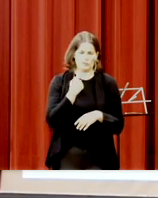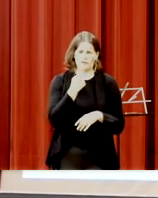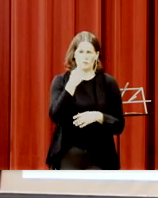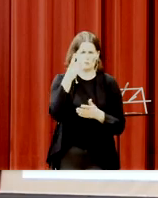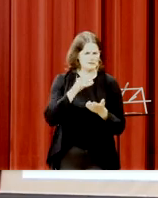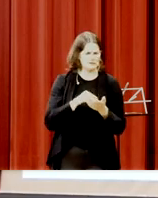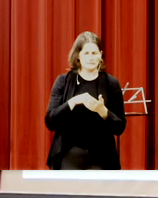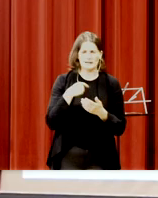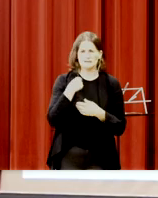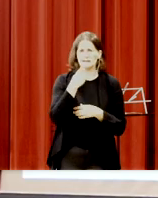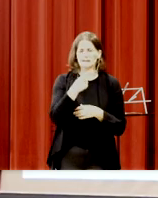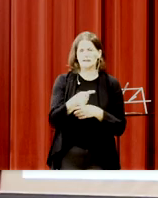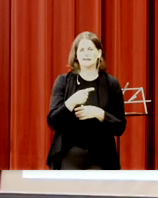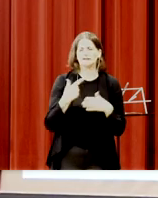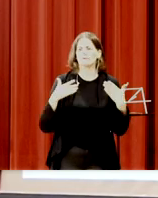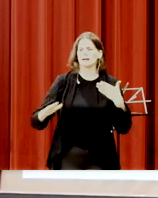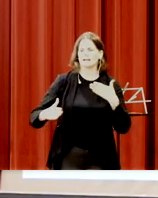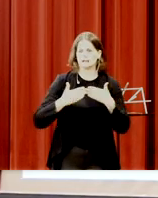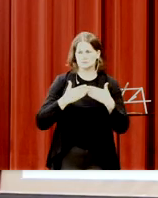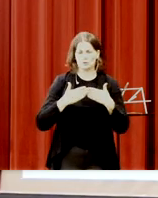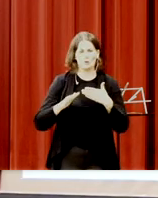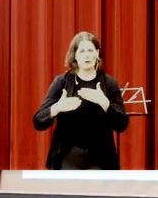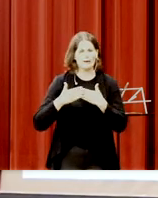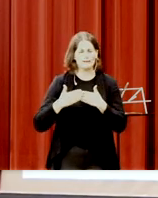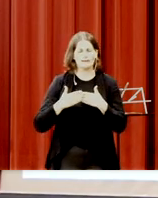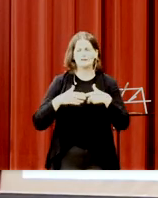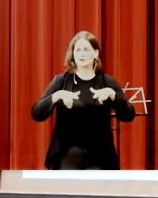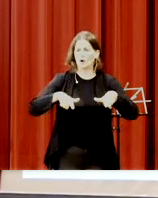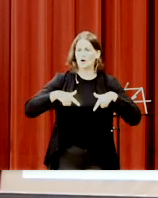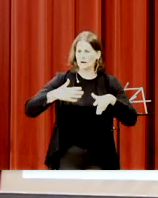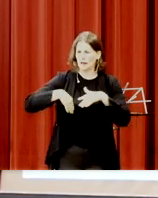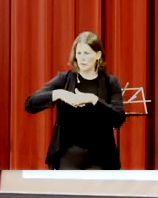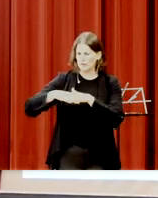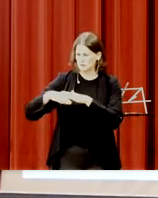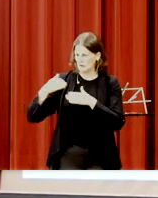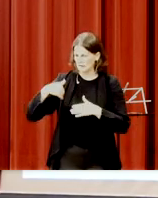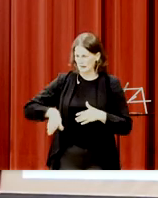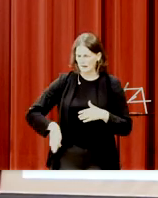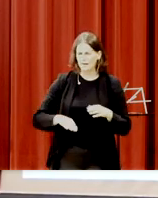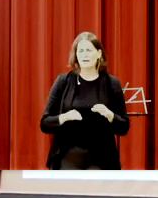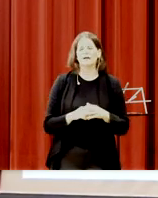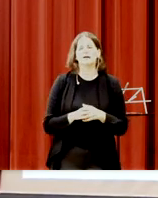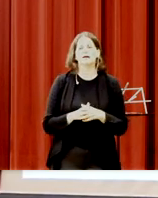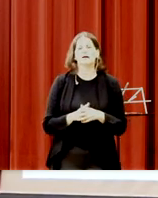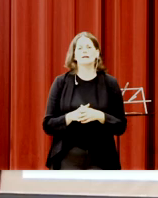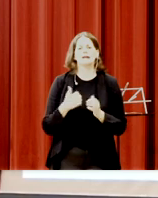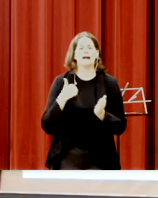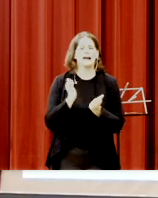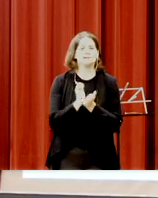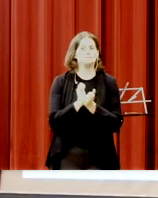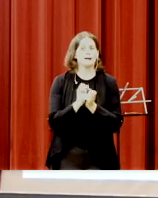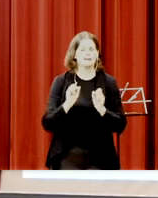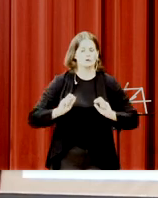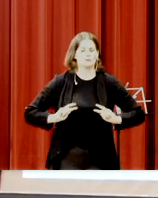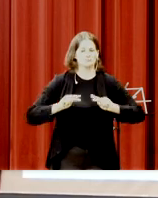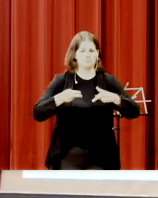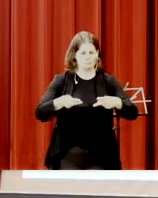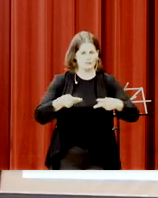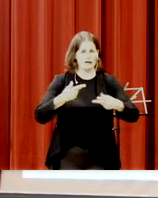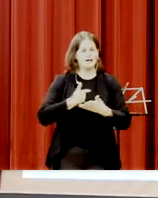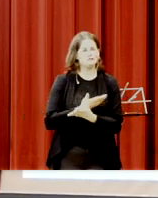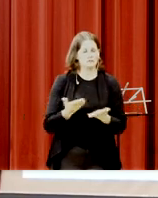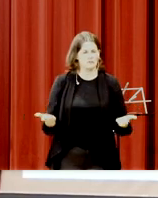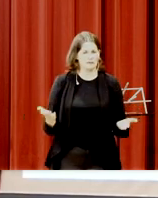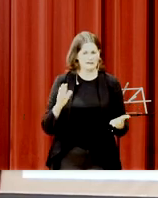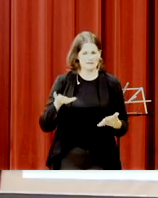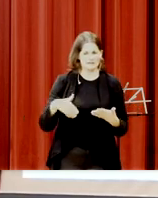haver-los tornat aquesta confiança que han depositat en nosaltres. Per tant, podem estar ben segurs, podeu estar ben segurs que farem